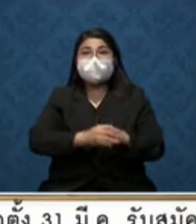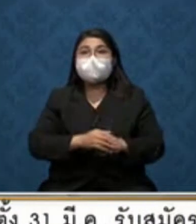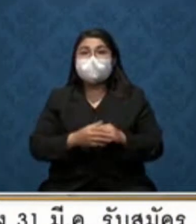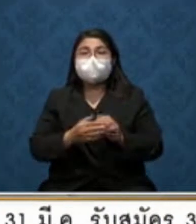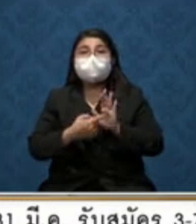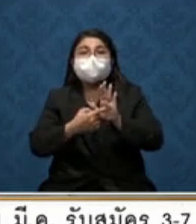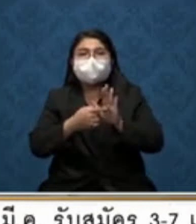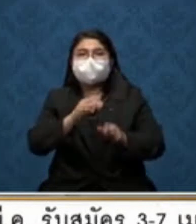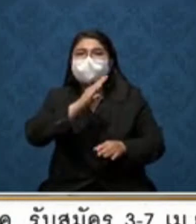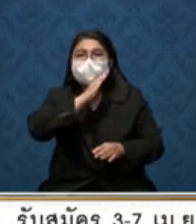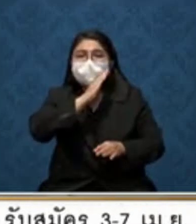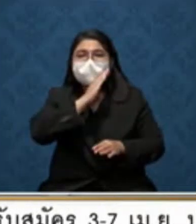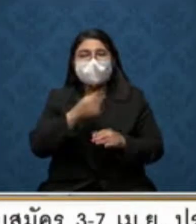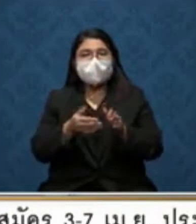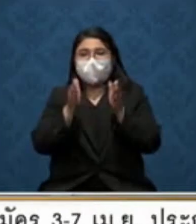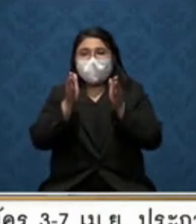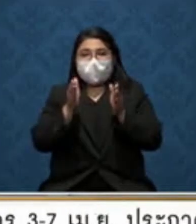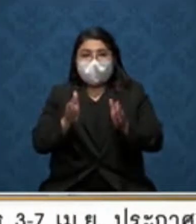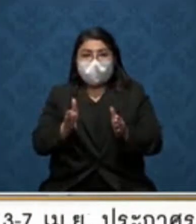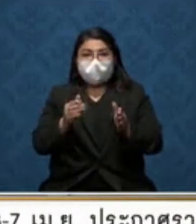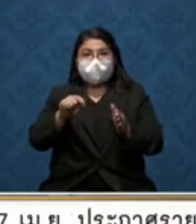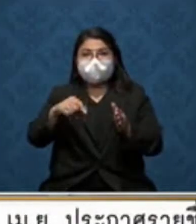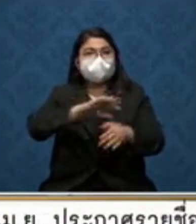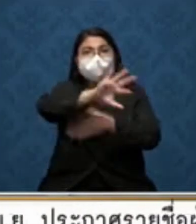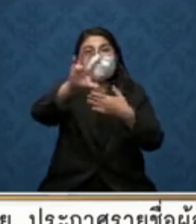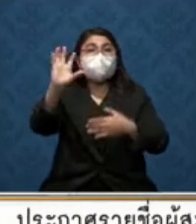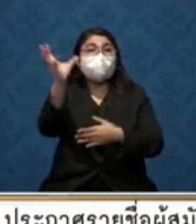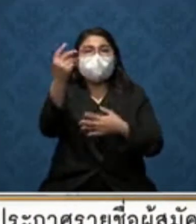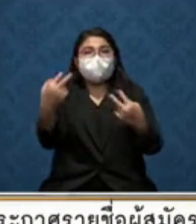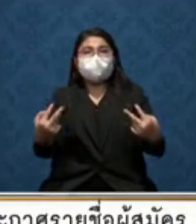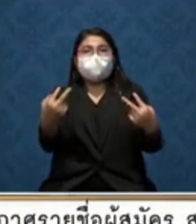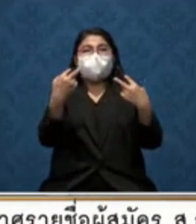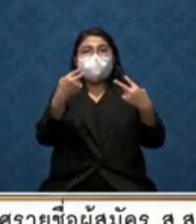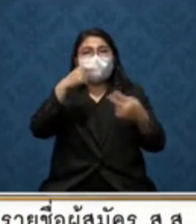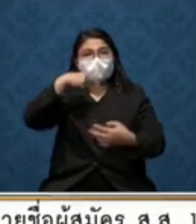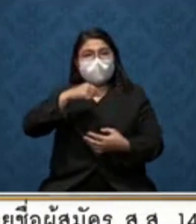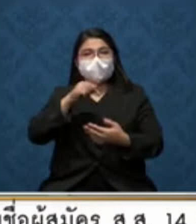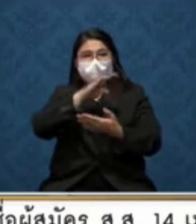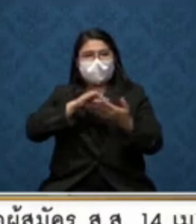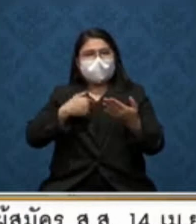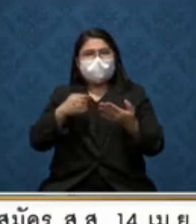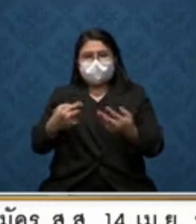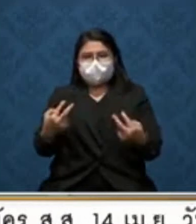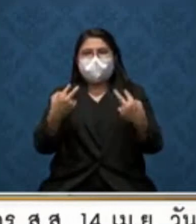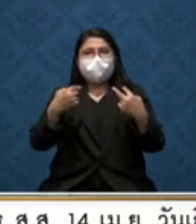ลาทุกคนในโลกนี้มองเข้ามาที่ประเทศไยเขามองว่าประเทศไทยออกกฎหมายประเภทไหน